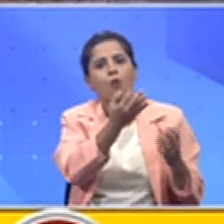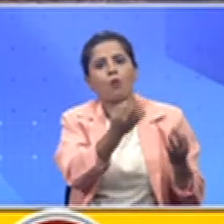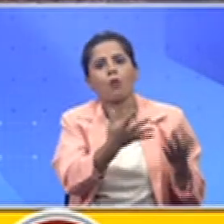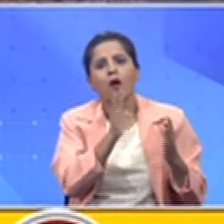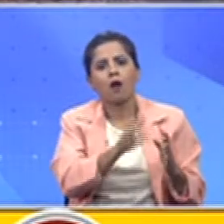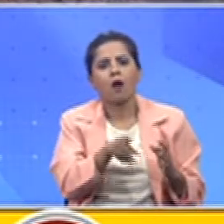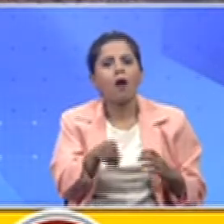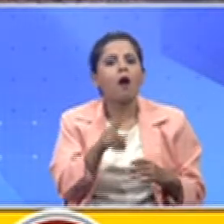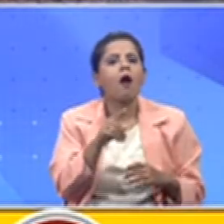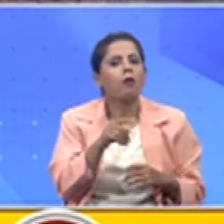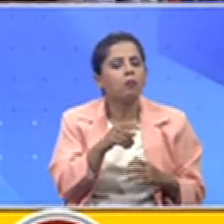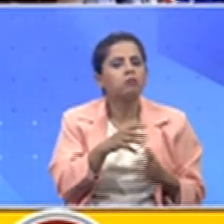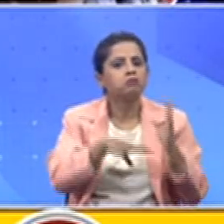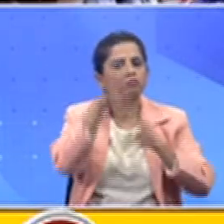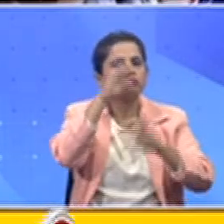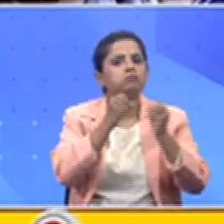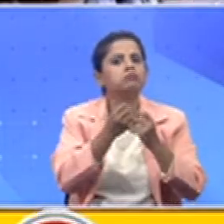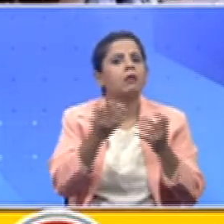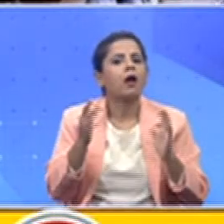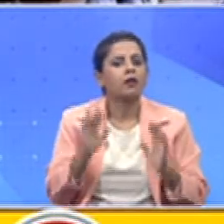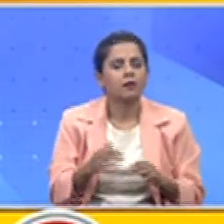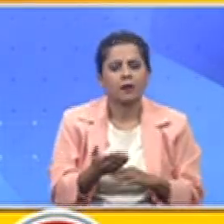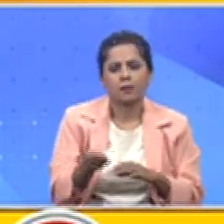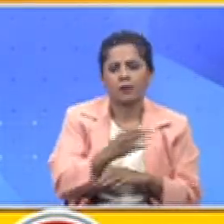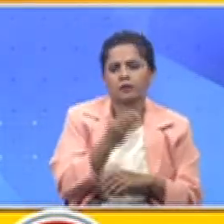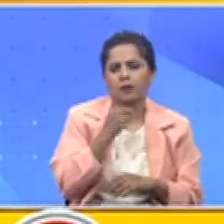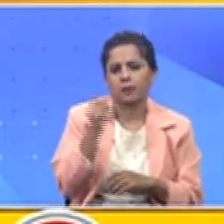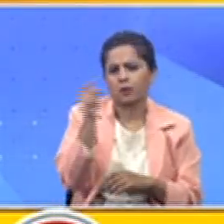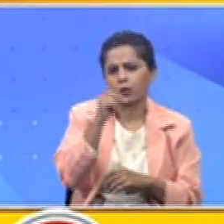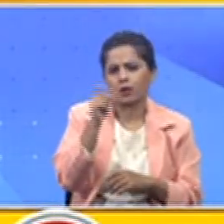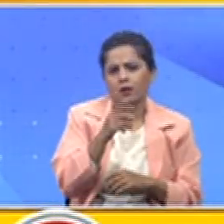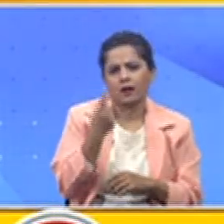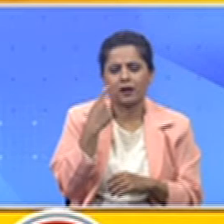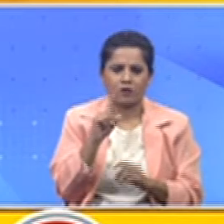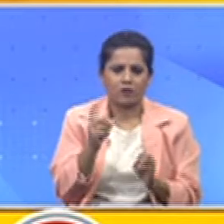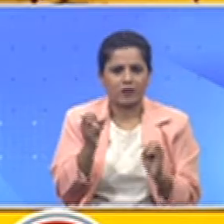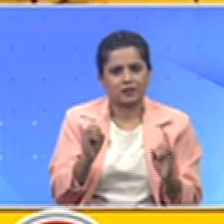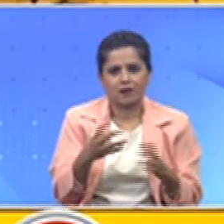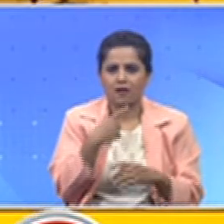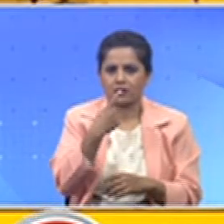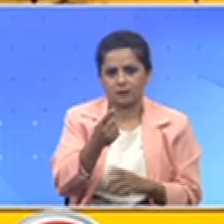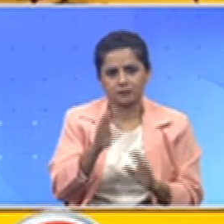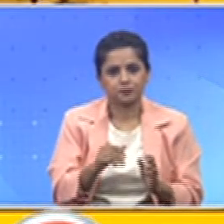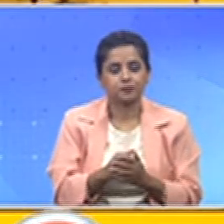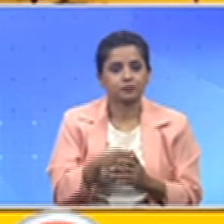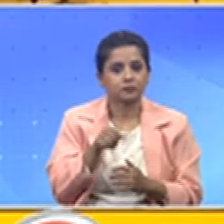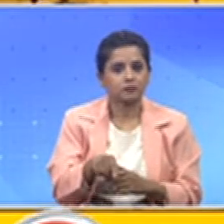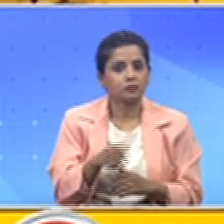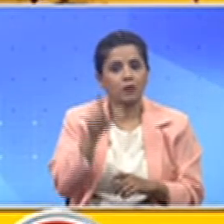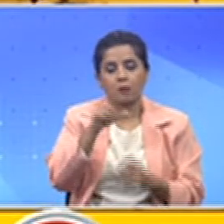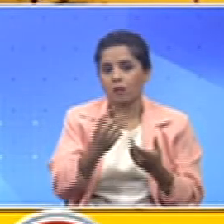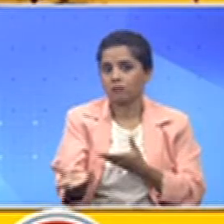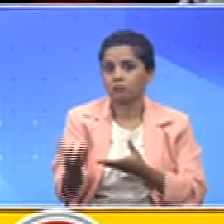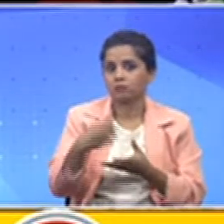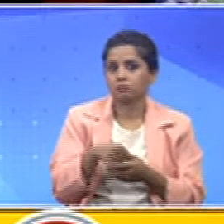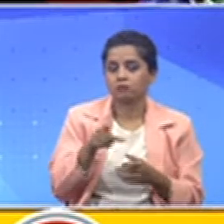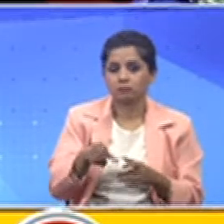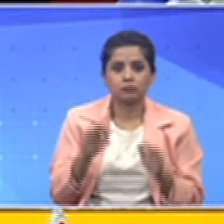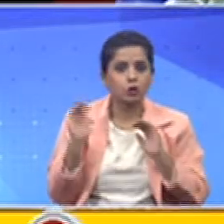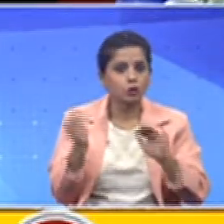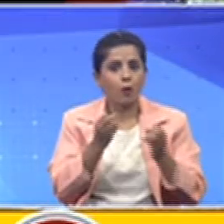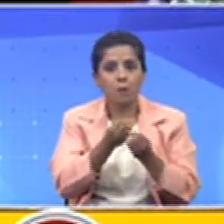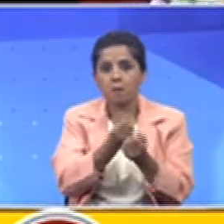बहुत कुछ जानने को मिला। पहले कुछ महीनों की बात करें तो जन भागीदारी से जुड़े